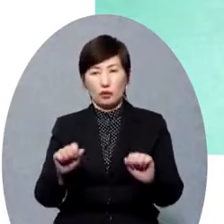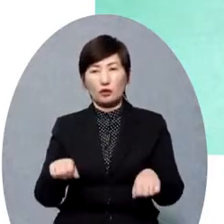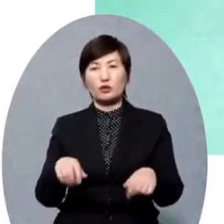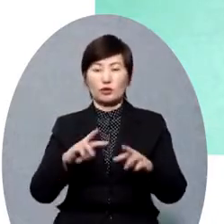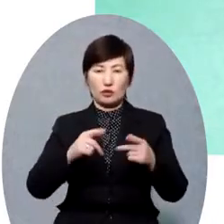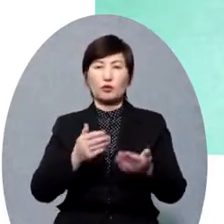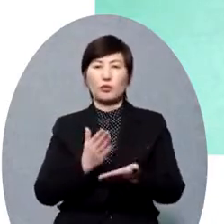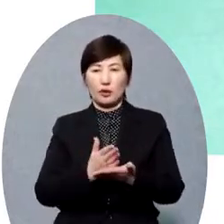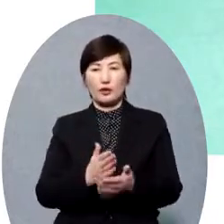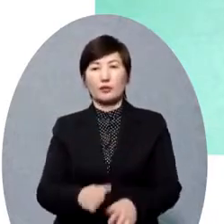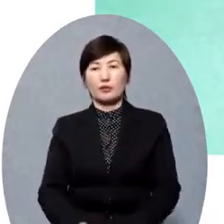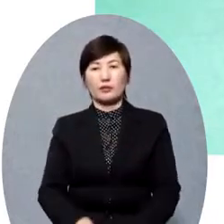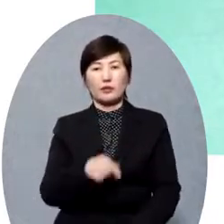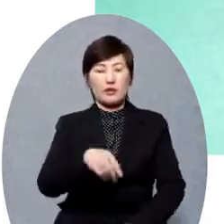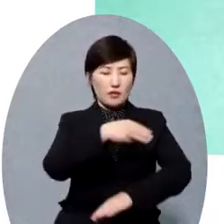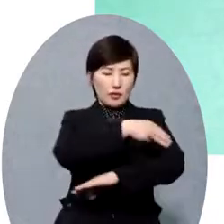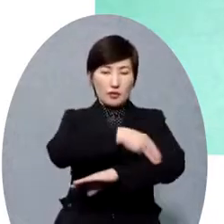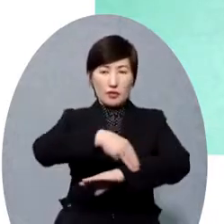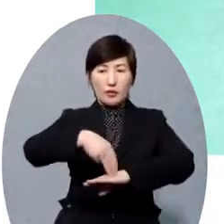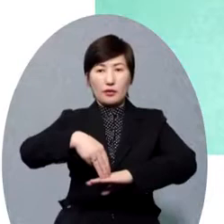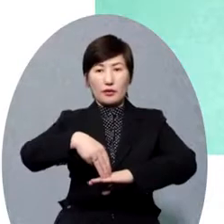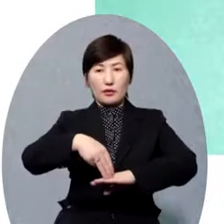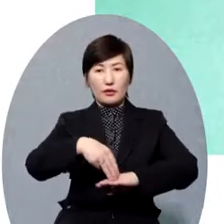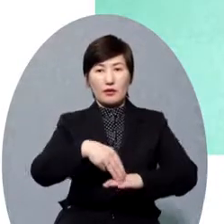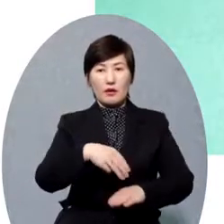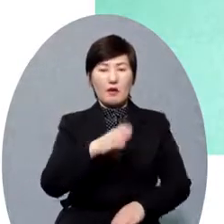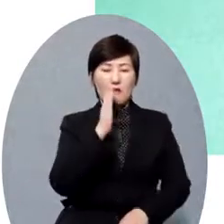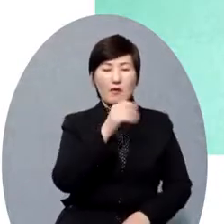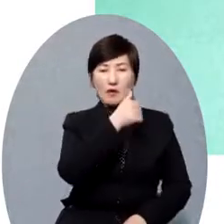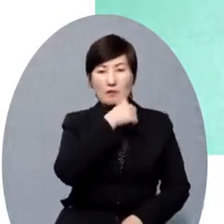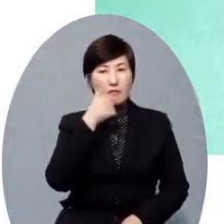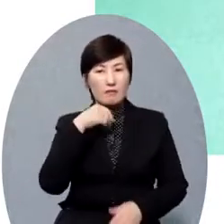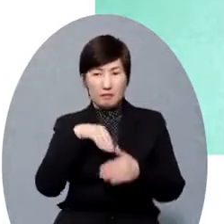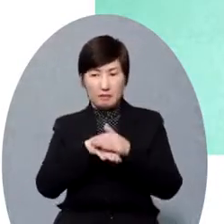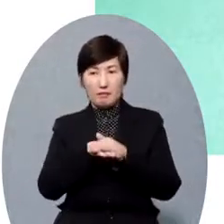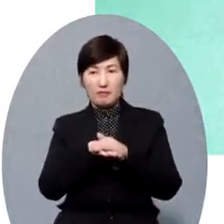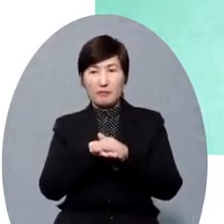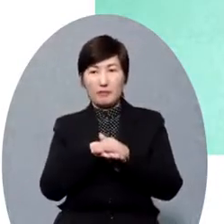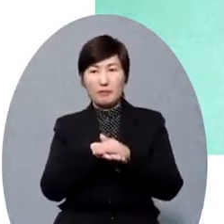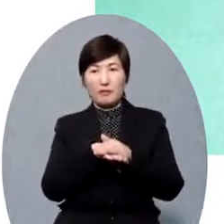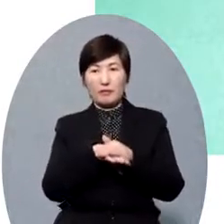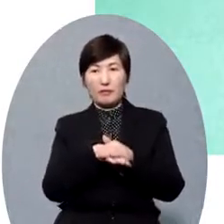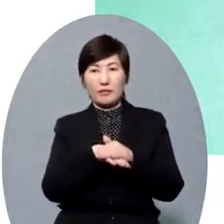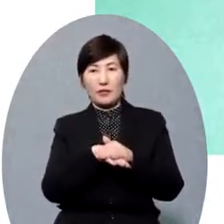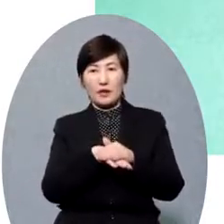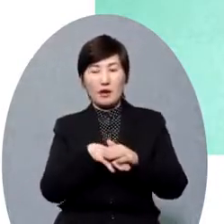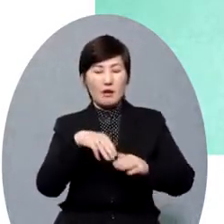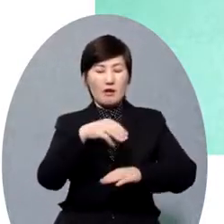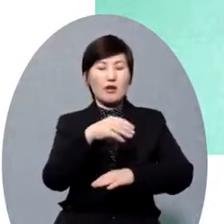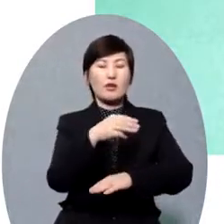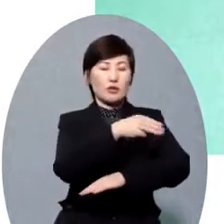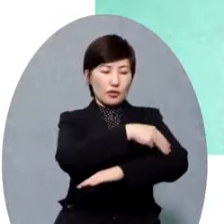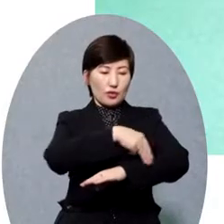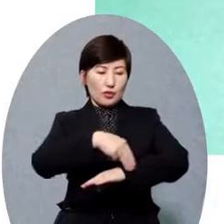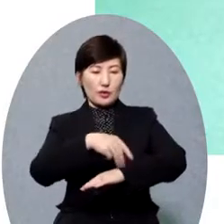болно. За энэ шулуун маань v мэддэхгүй байгаа. Гэсэн боловч энэ шулуун энэ цэгийг